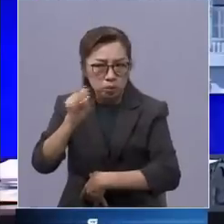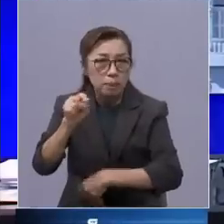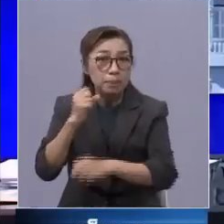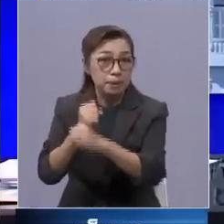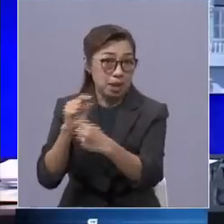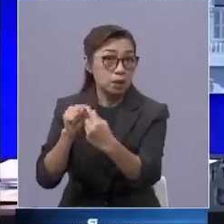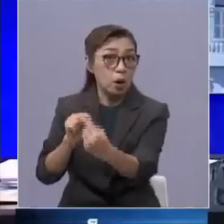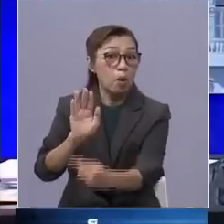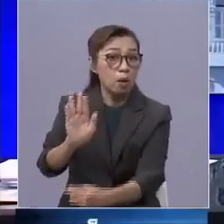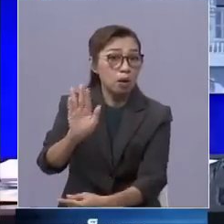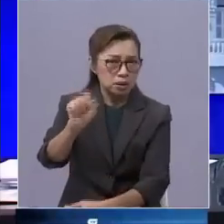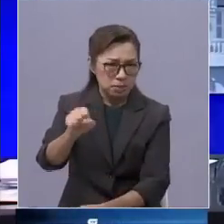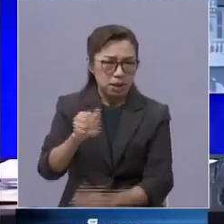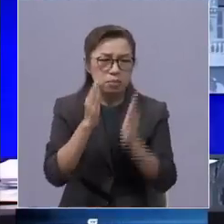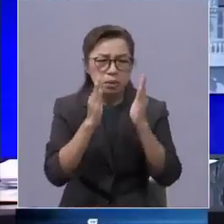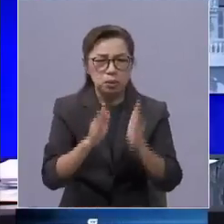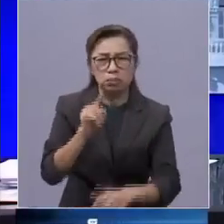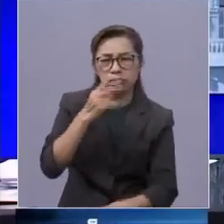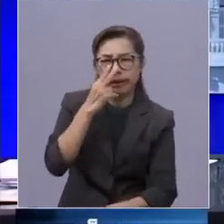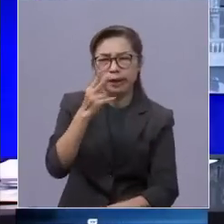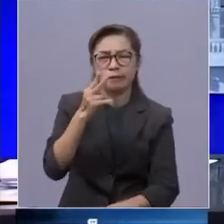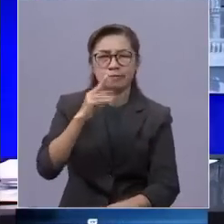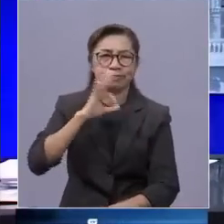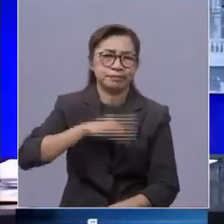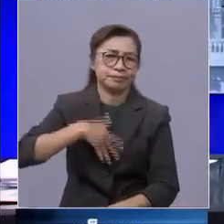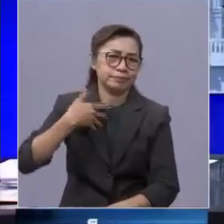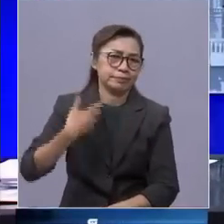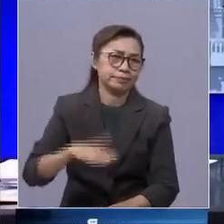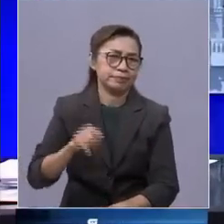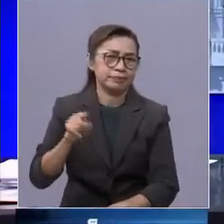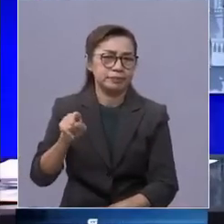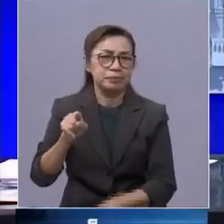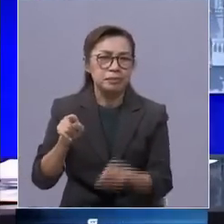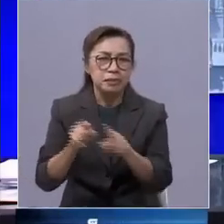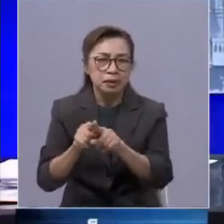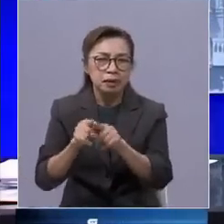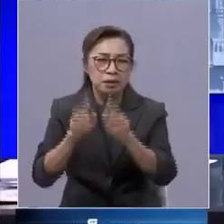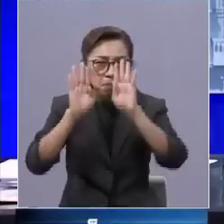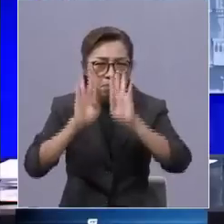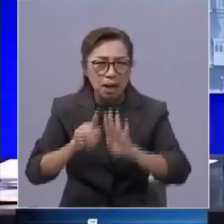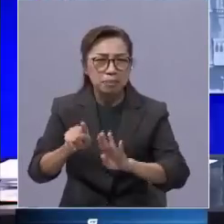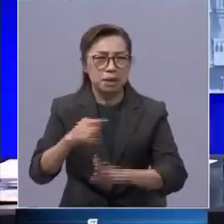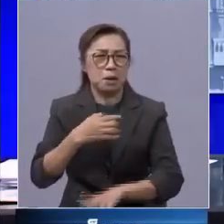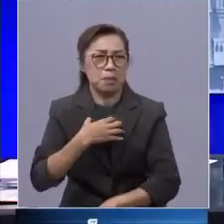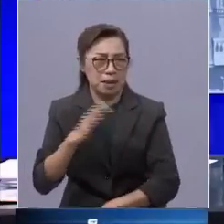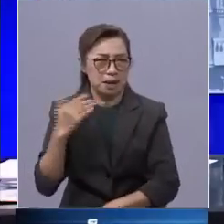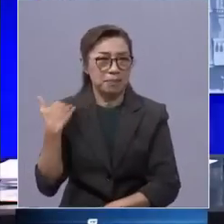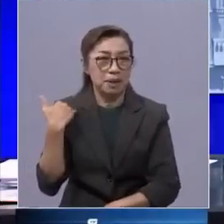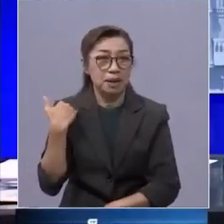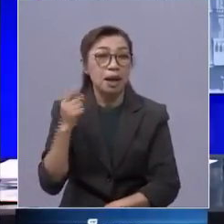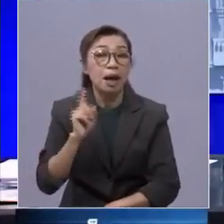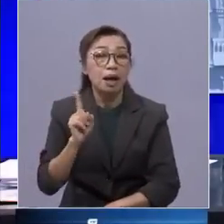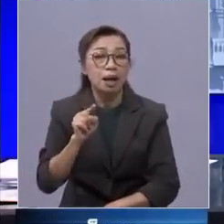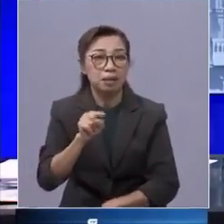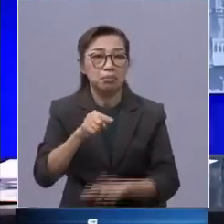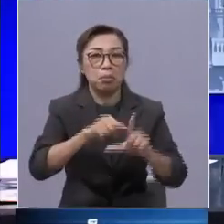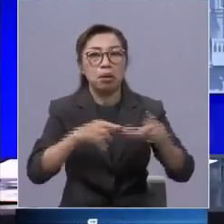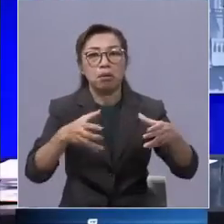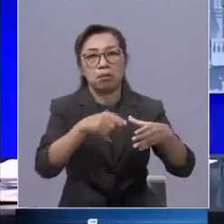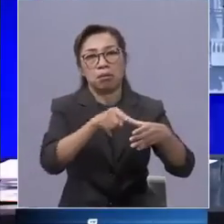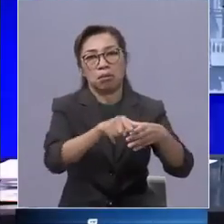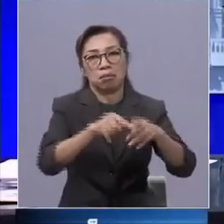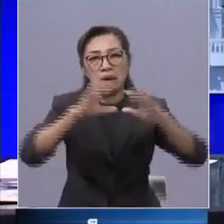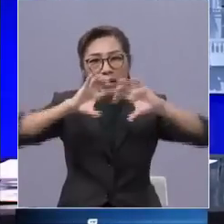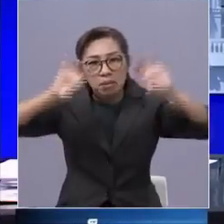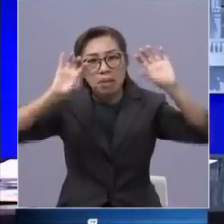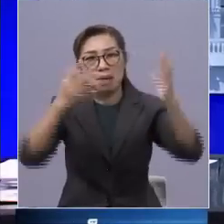ามันก็หลายๆท่านเองก็อาจจะผิดหวังเหมือนกับไม่ได้ตั้งใจอยากจะให้เกิดภาพนี้ขึ้นมาหรือเปล่าใช่ไหมฮะหลังจากที่ก้าวไกลไม่ได้เป็นแกนนำในการจัด